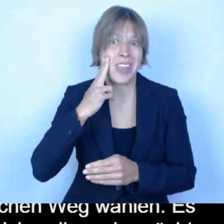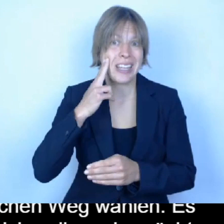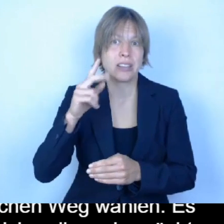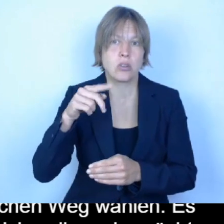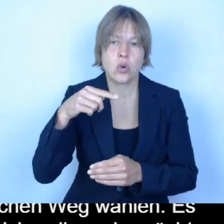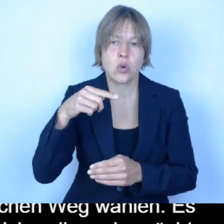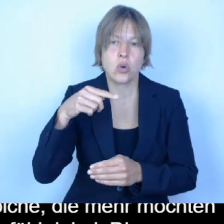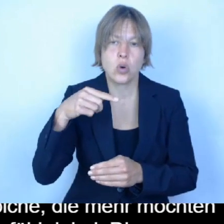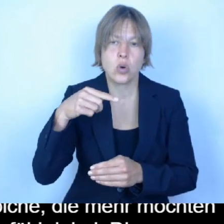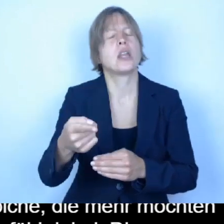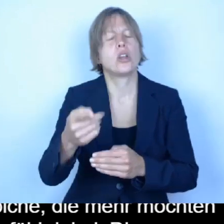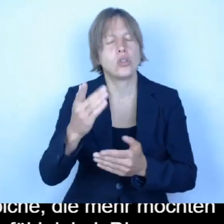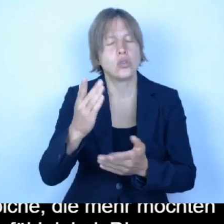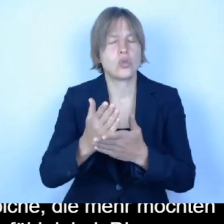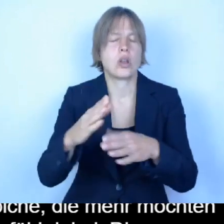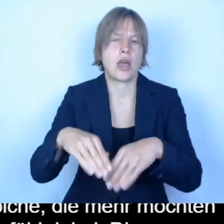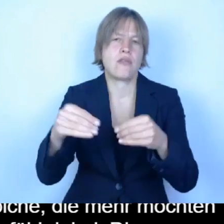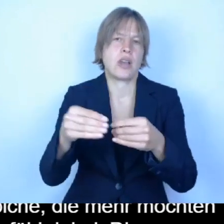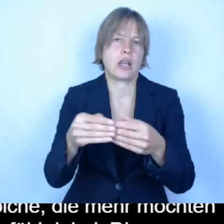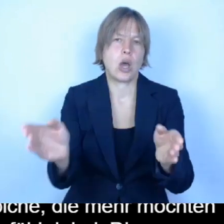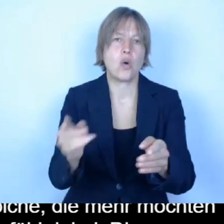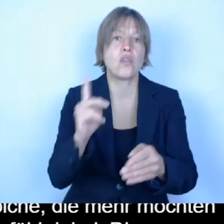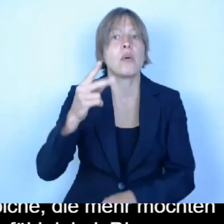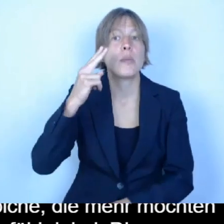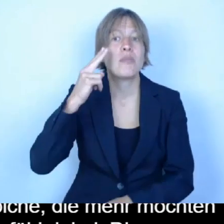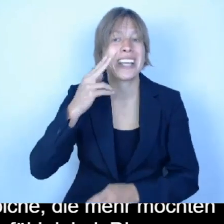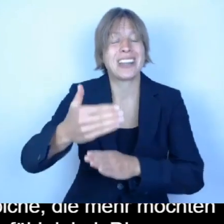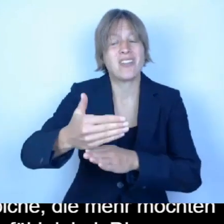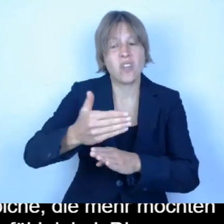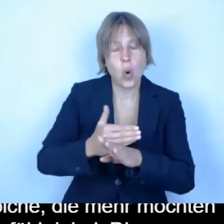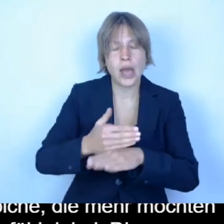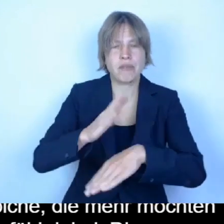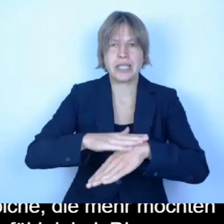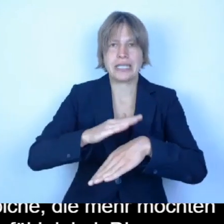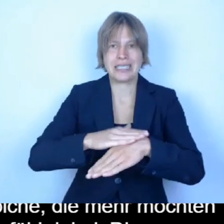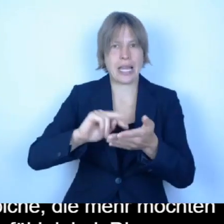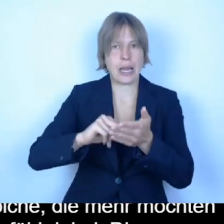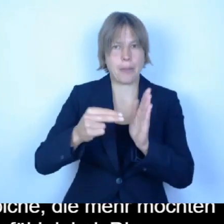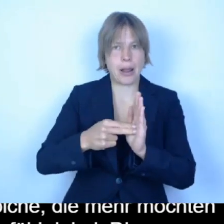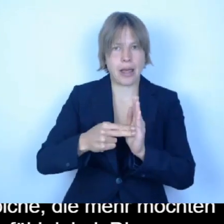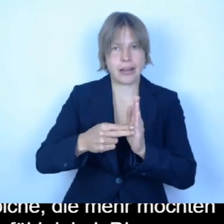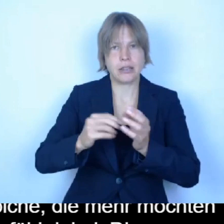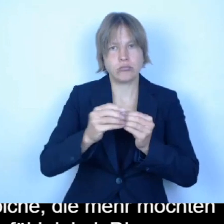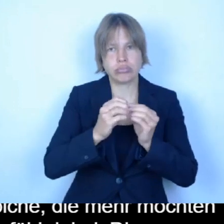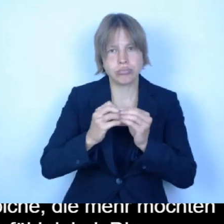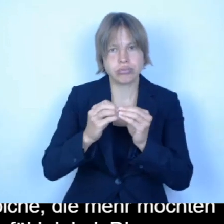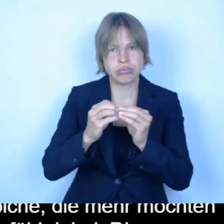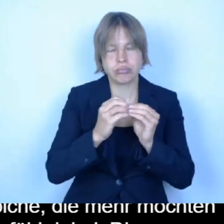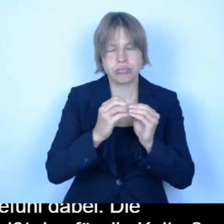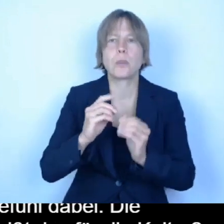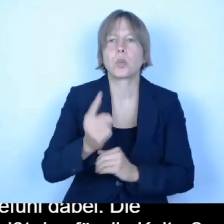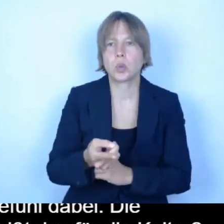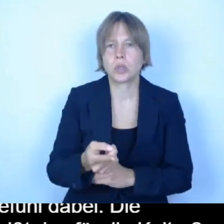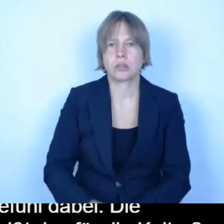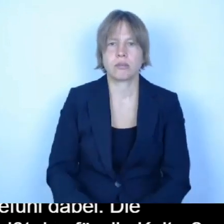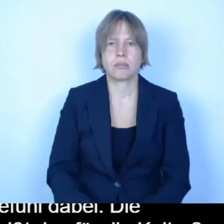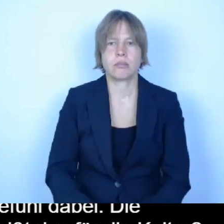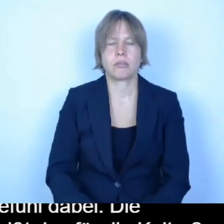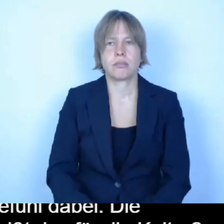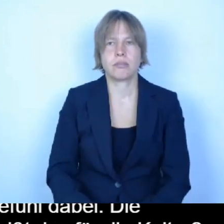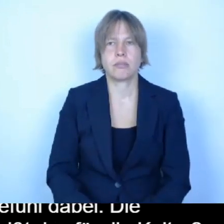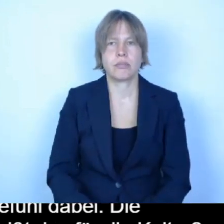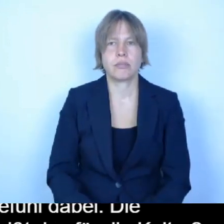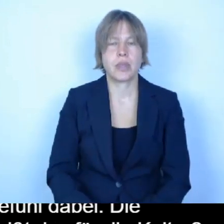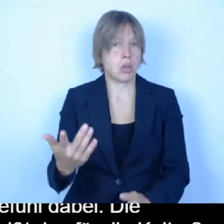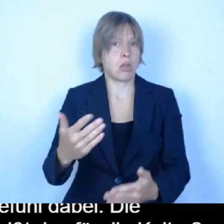setzen. Ich kann mir gut vorstellen, dass es da Wege gibt. Noch einmal, das Kirche ist ein gutes Beispiel, weil, und das ist jetzt anders als bei